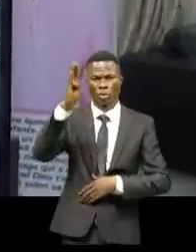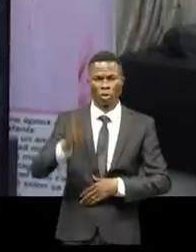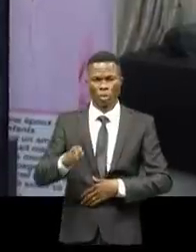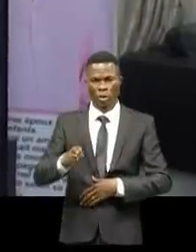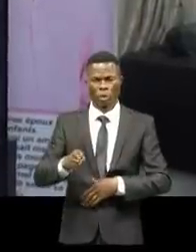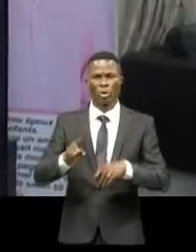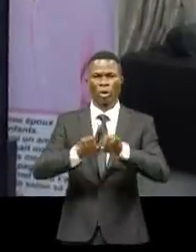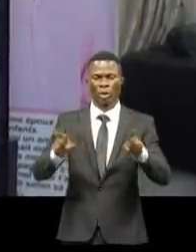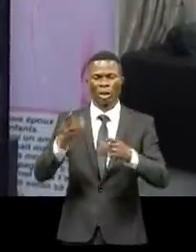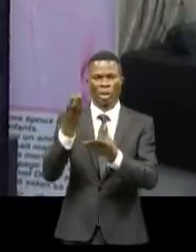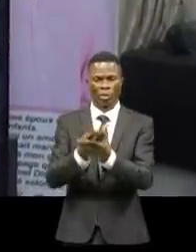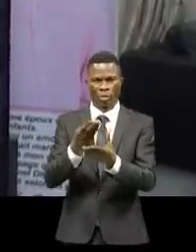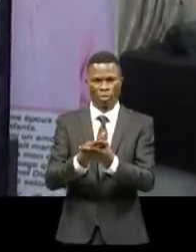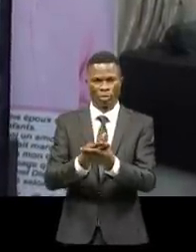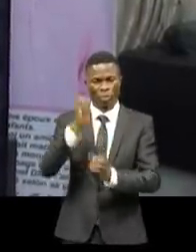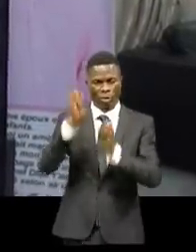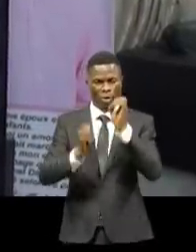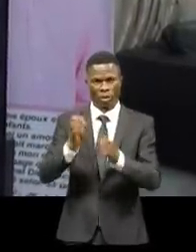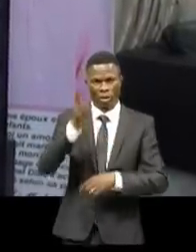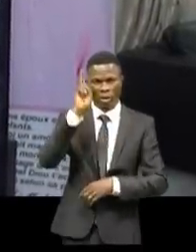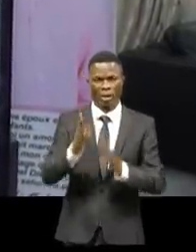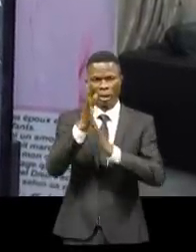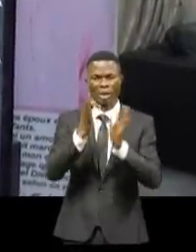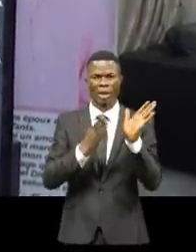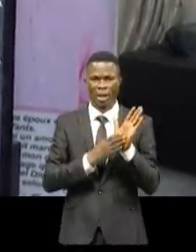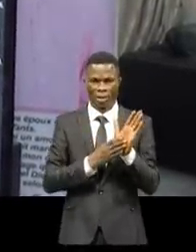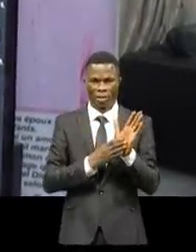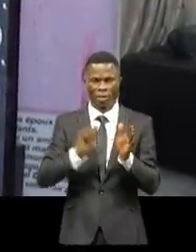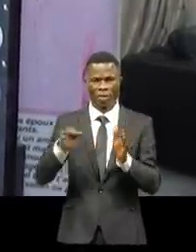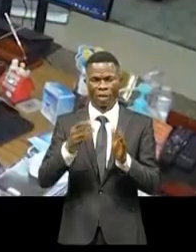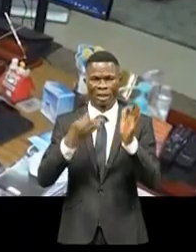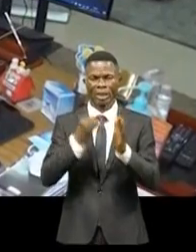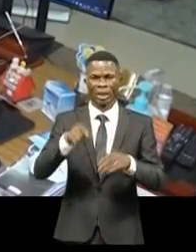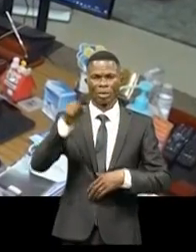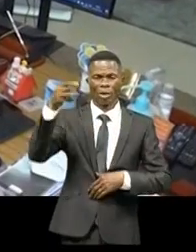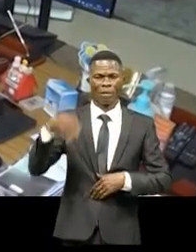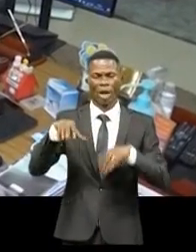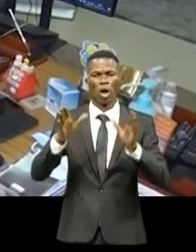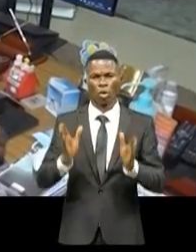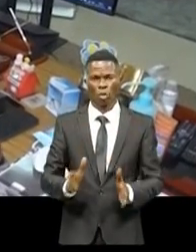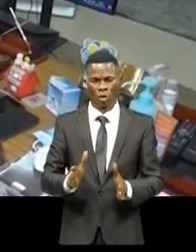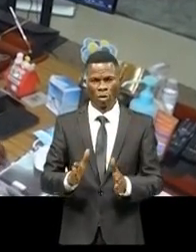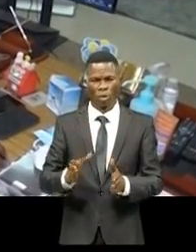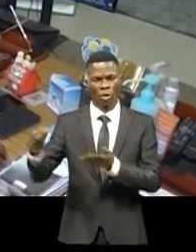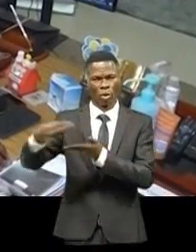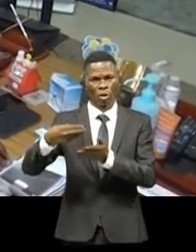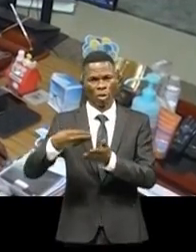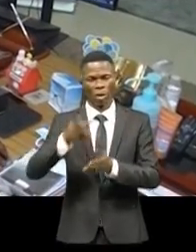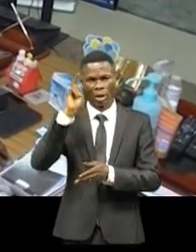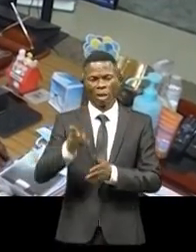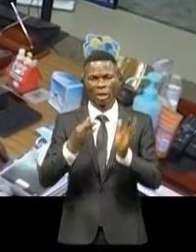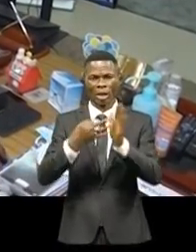ses assignations budgétaires, évalué à 219,7 milliards de francs congolais. Elle a mobilisé